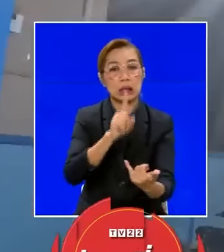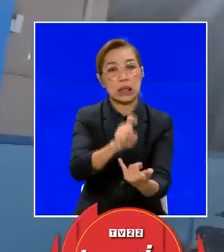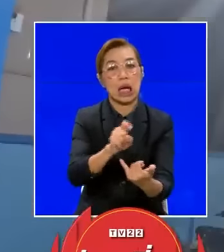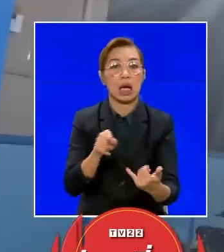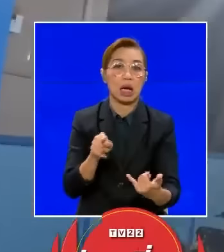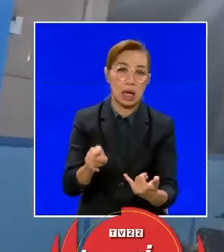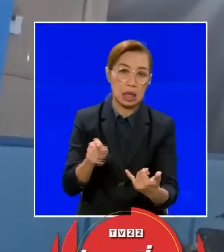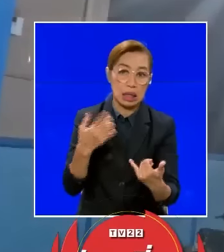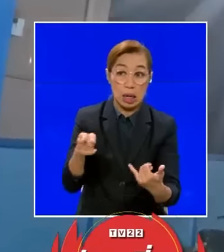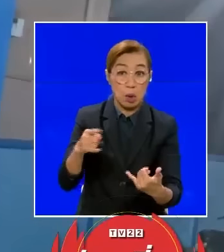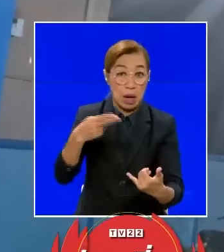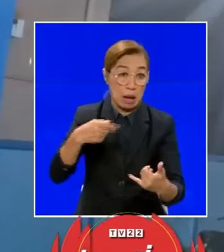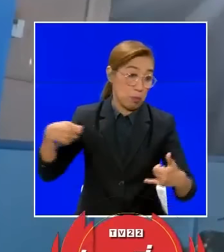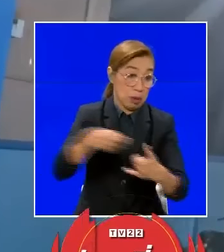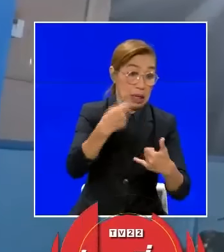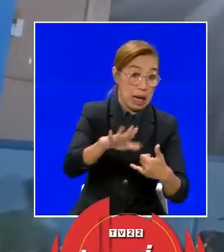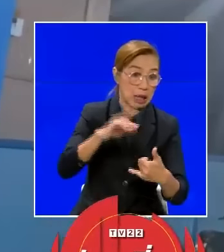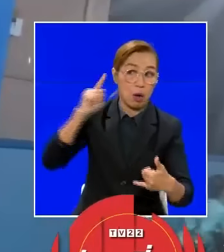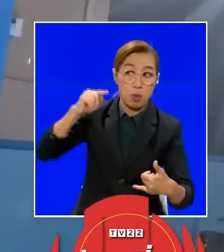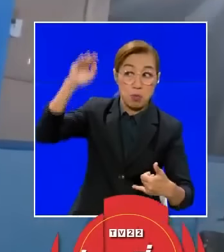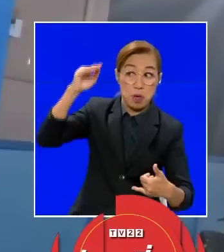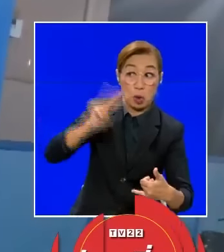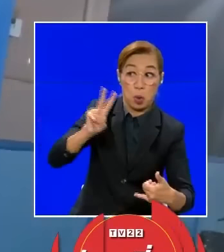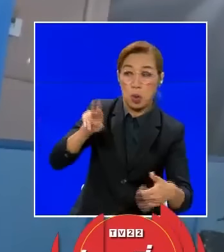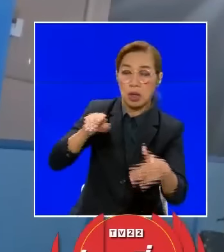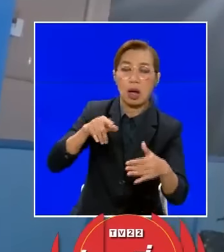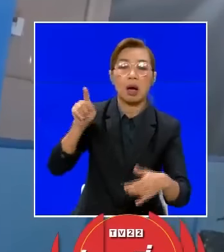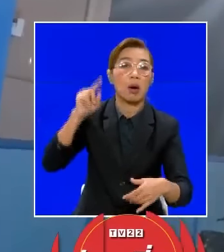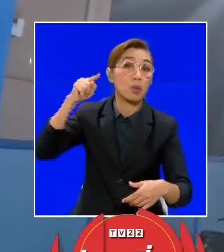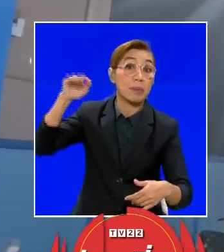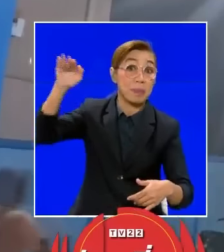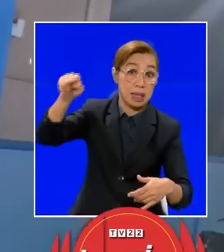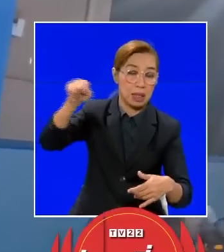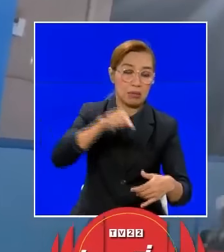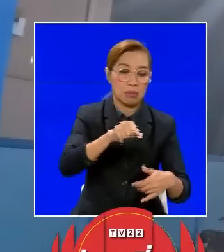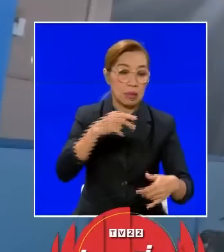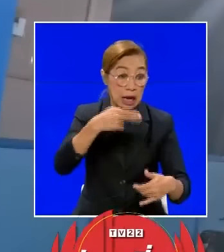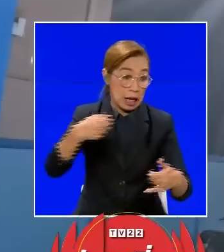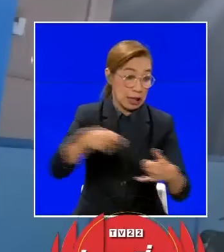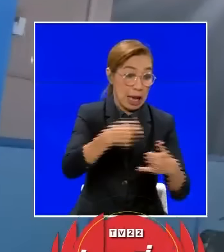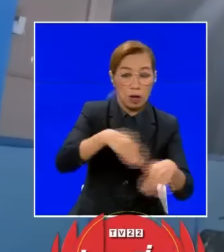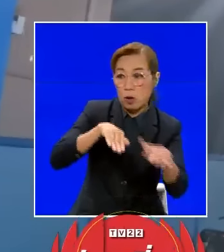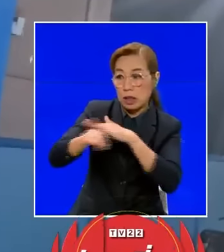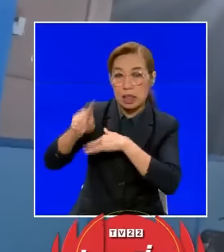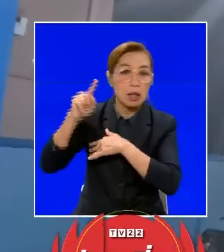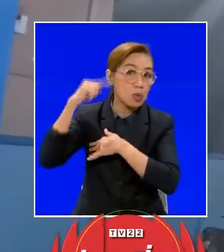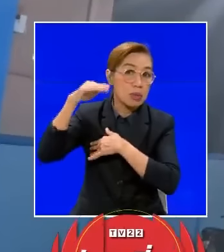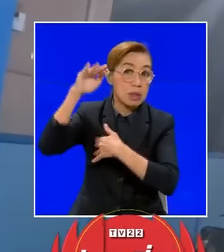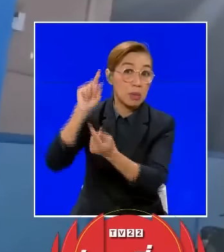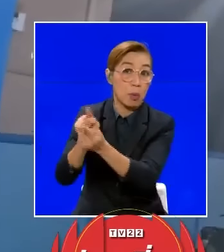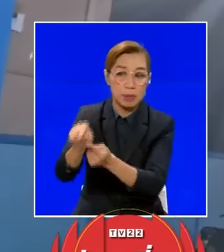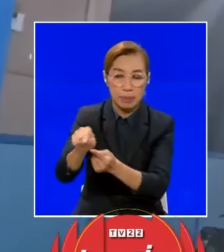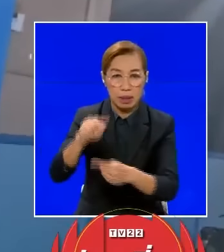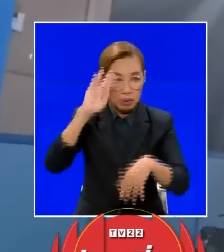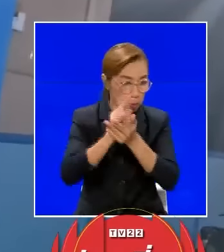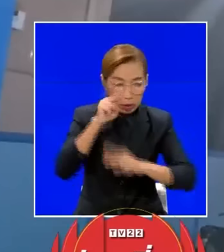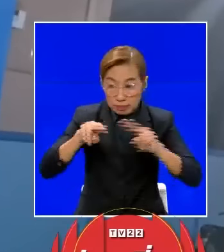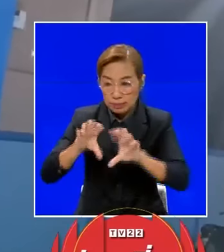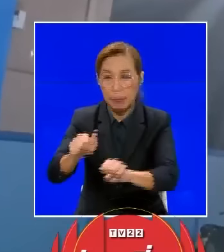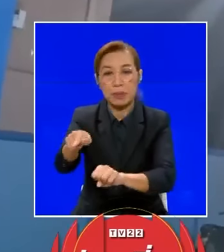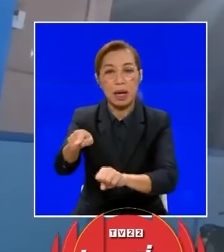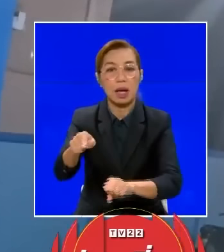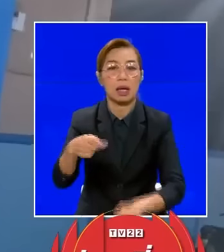ตแล้วก็หนีไปกับพี่สาวหนีไปหาพี่สาวเจ้าหน้าที่ควบคุมตัวได้คนที่ก่อเหตุอายุ15ปีชื่อว่